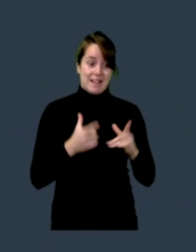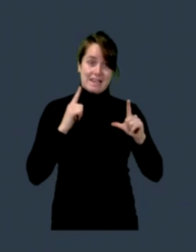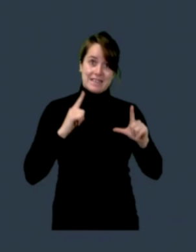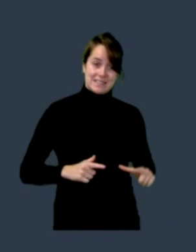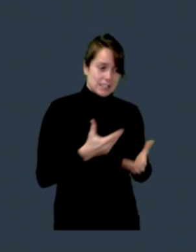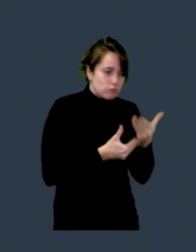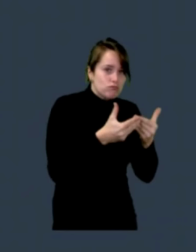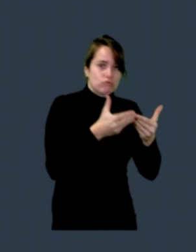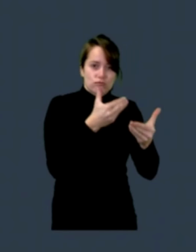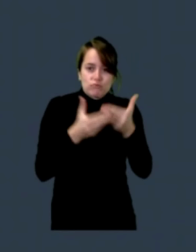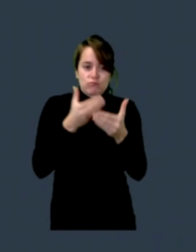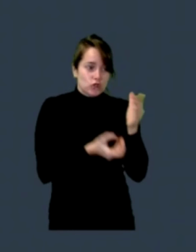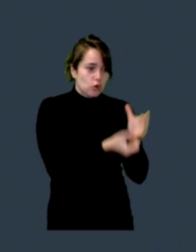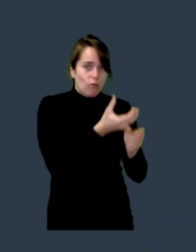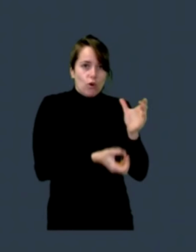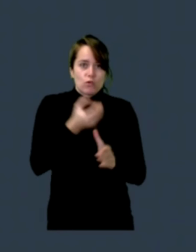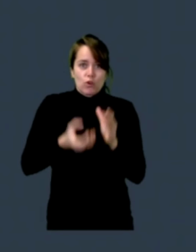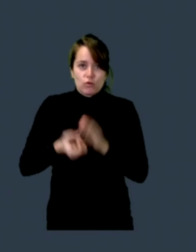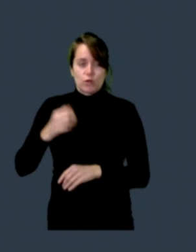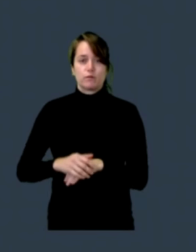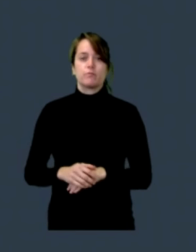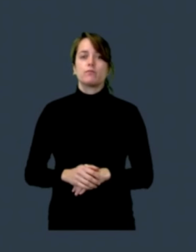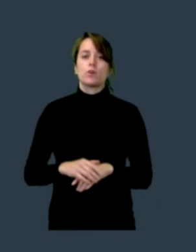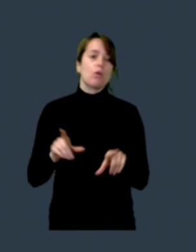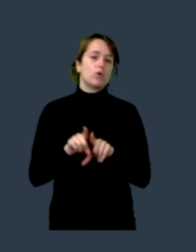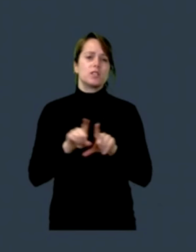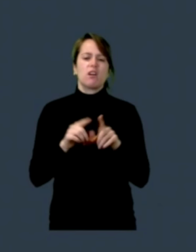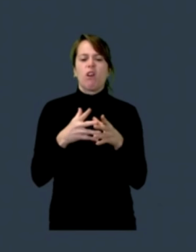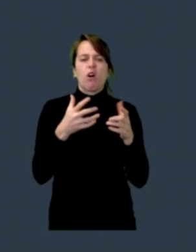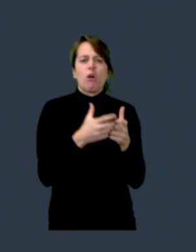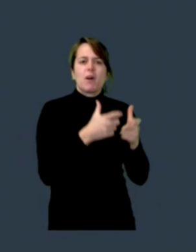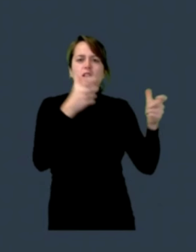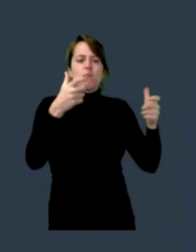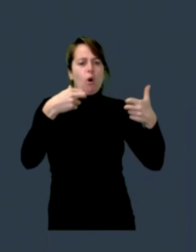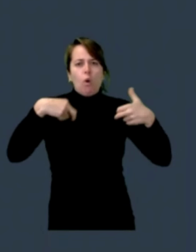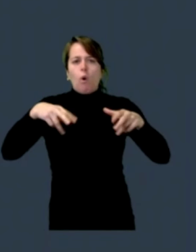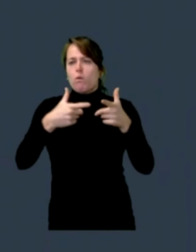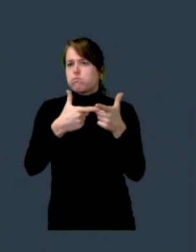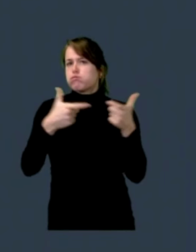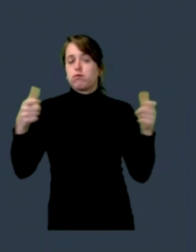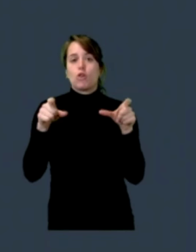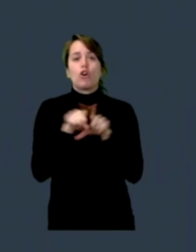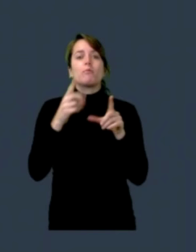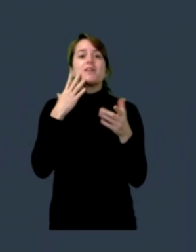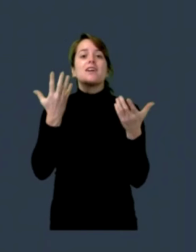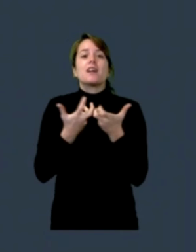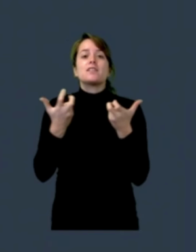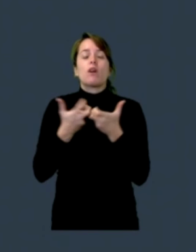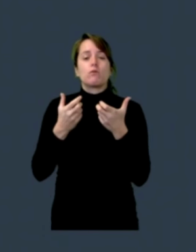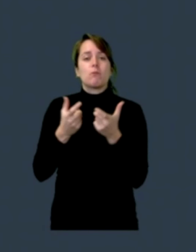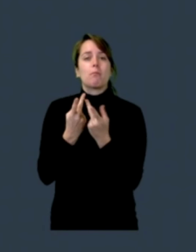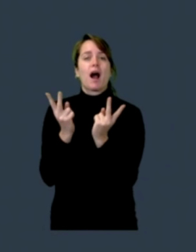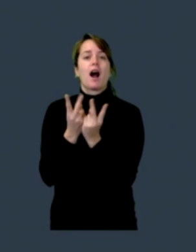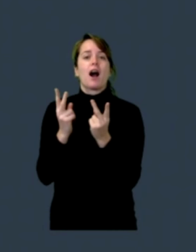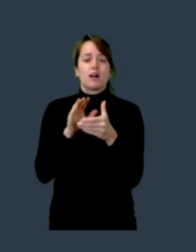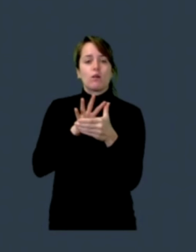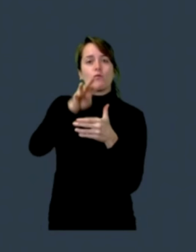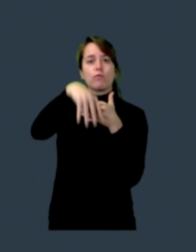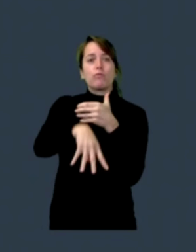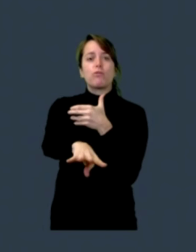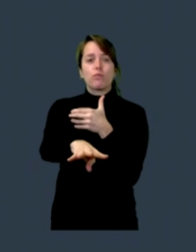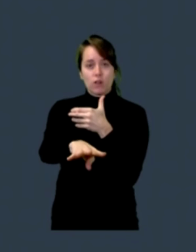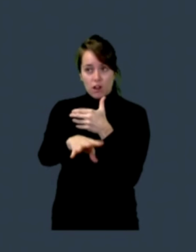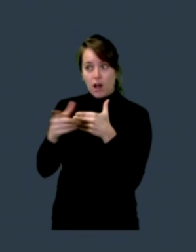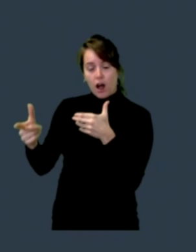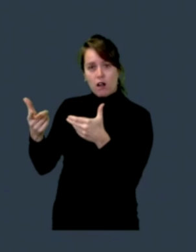l'a fait en dotant notre région auvergnate de grandes infrastructures, à l'image de Vulcania, bien sûr, un parc qui a